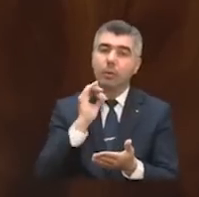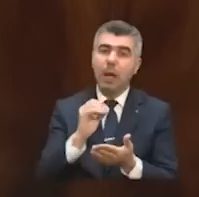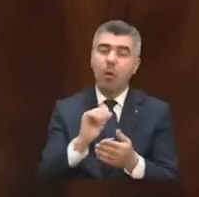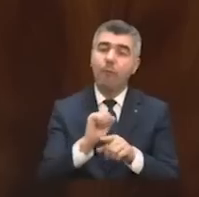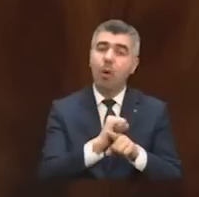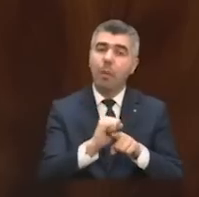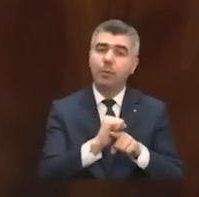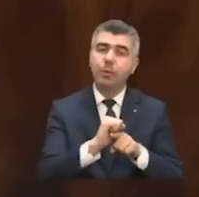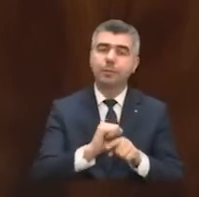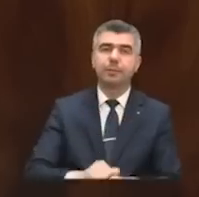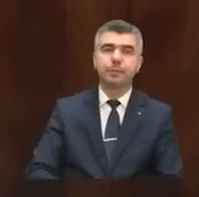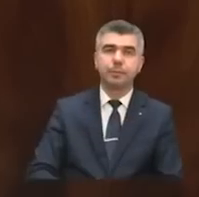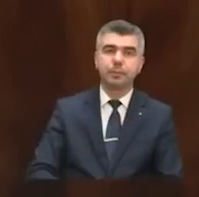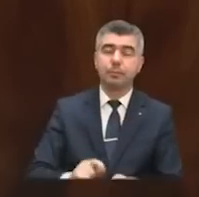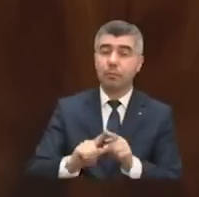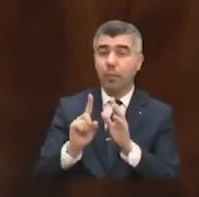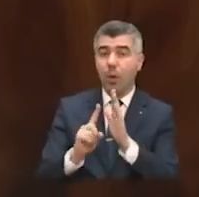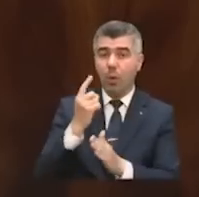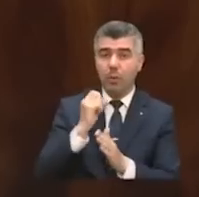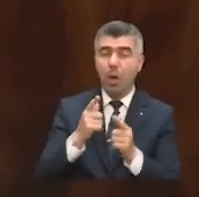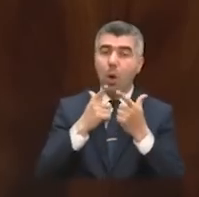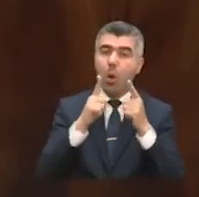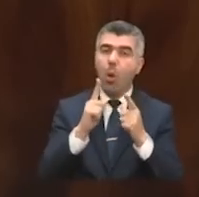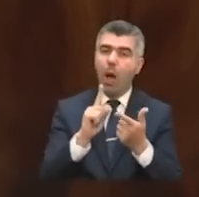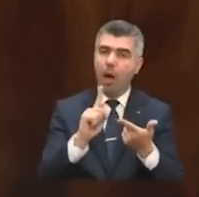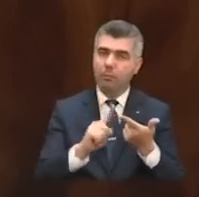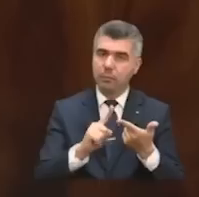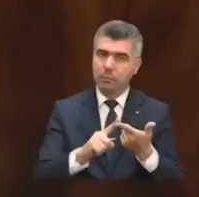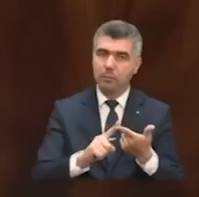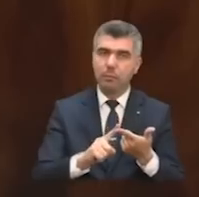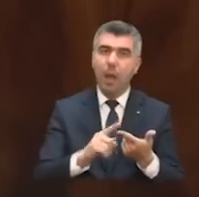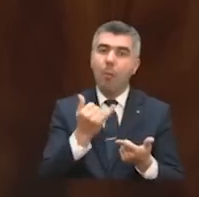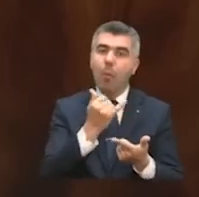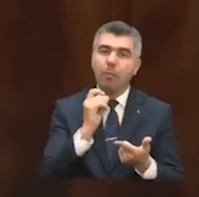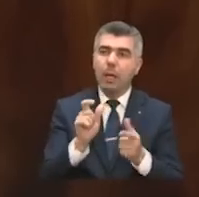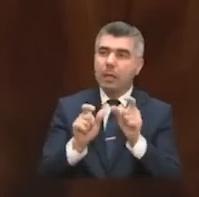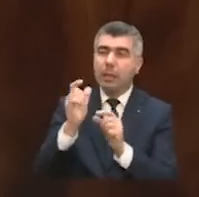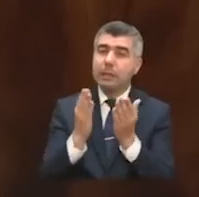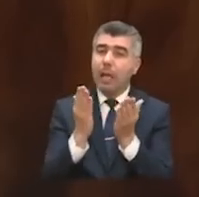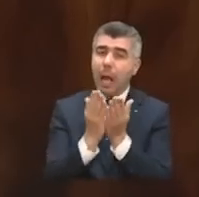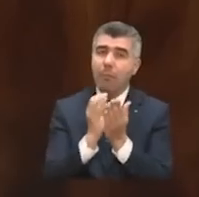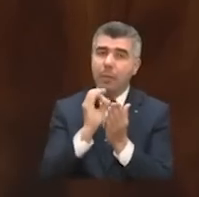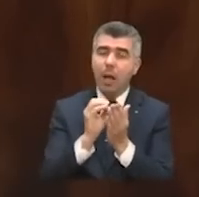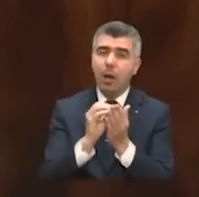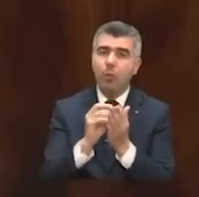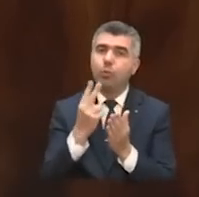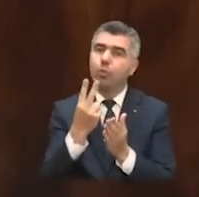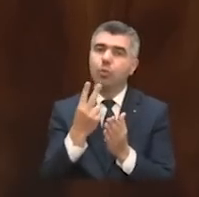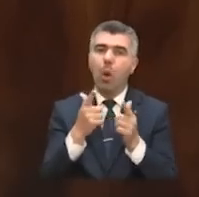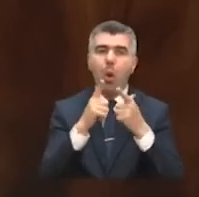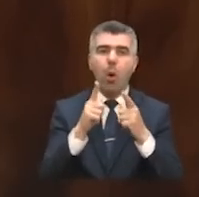ديالو، اللي هي المهارة الأولى هي اللغات. على الأقل كل طالب خصو يتقن 2